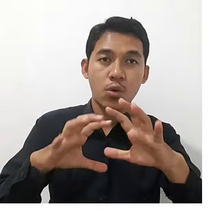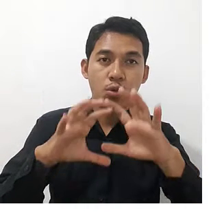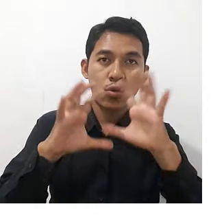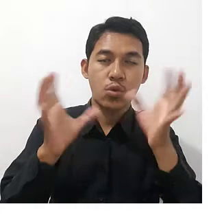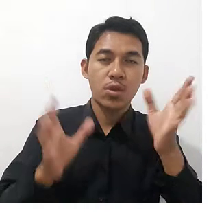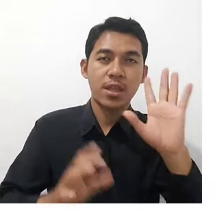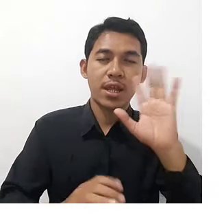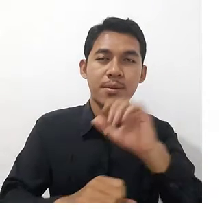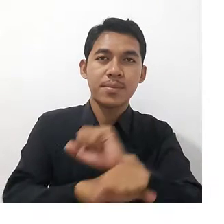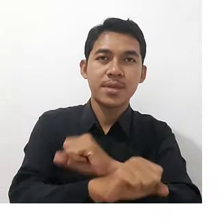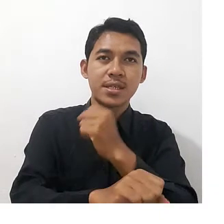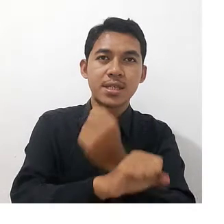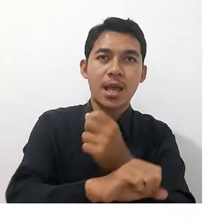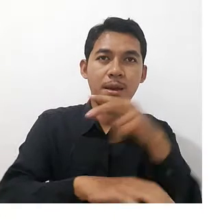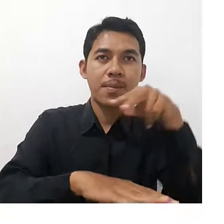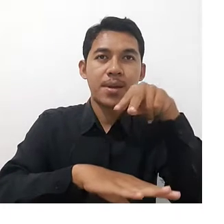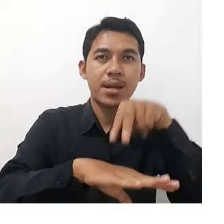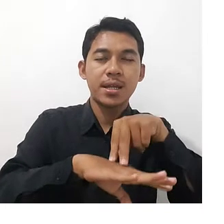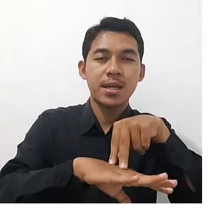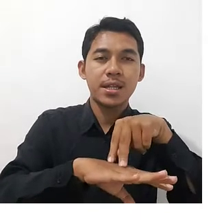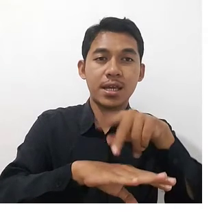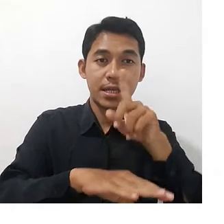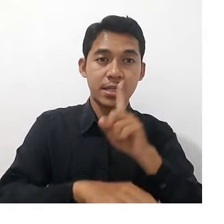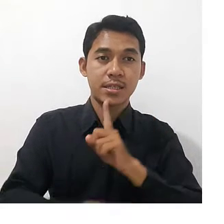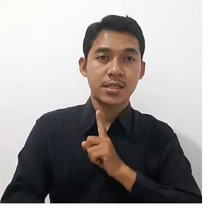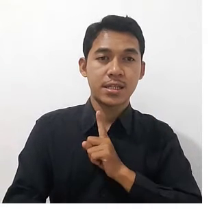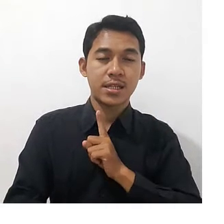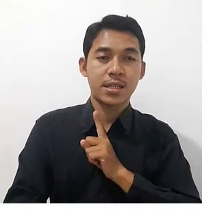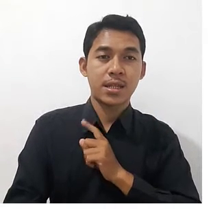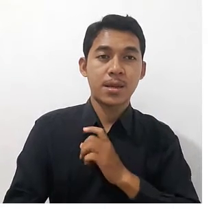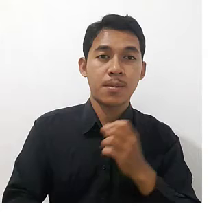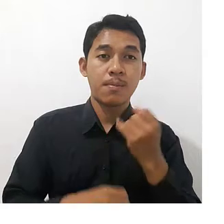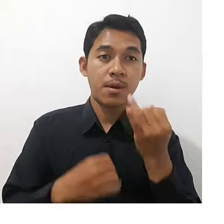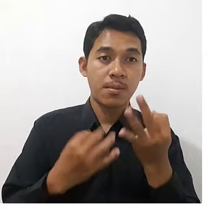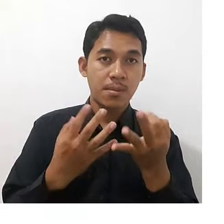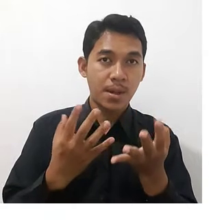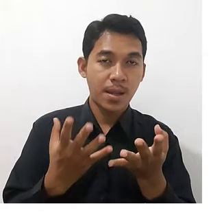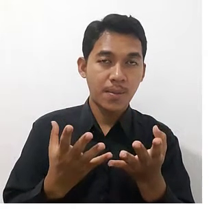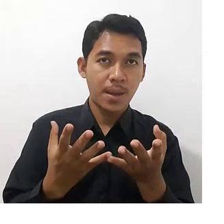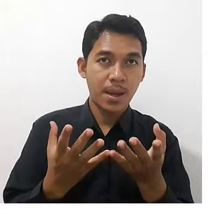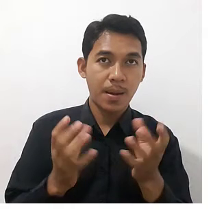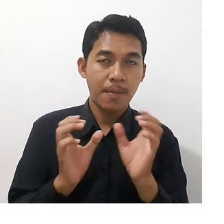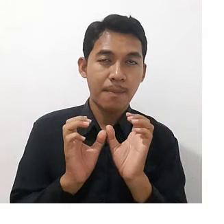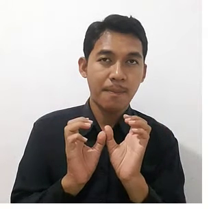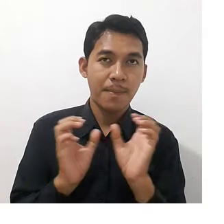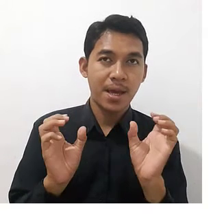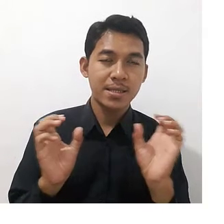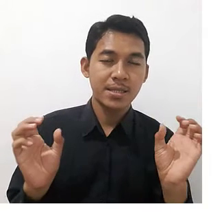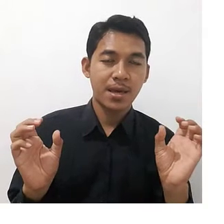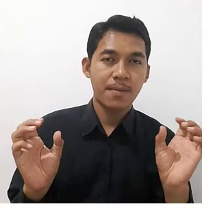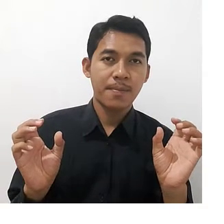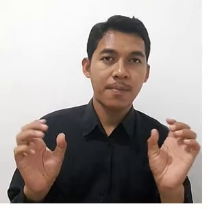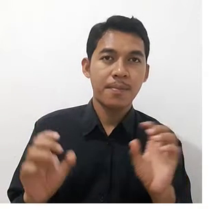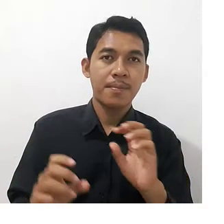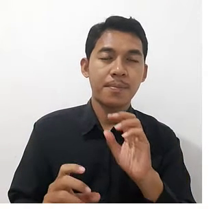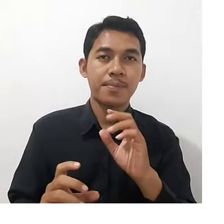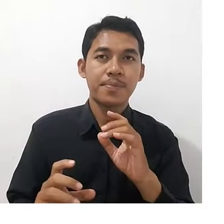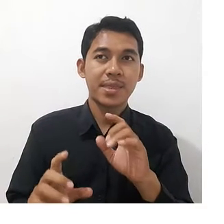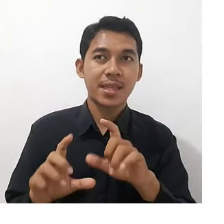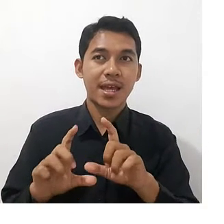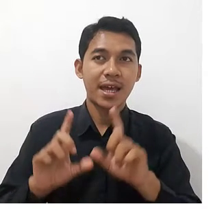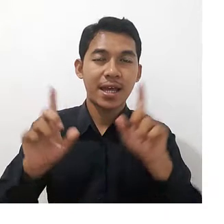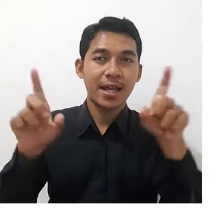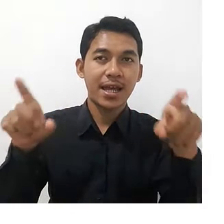berdiri sendiri. Dia terdiri dari beragam banyak macam rangkaian gitu tuh. Nah, sistem digital